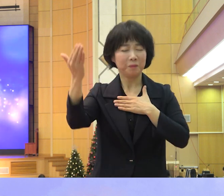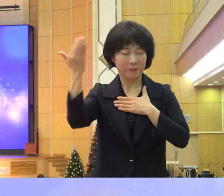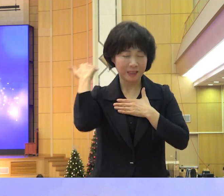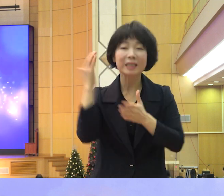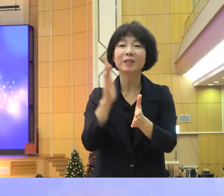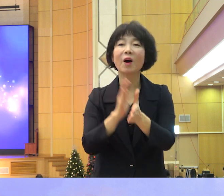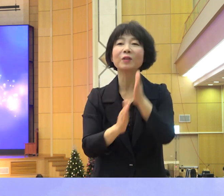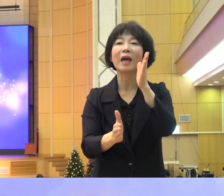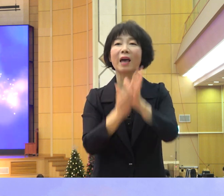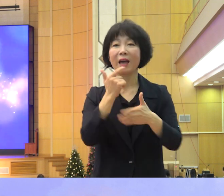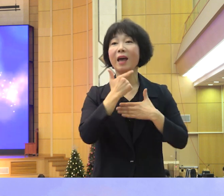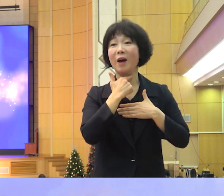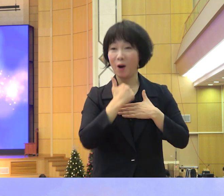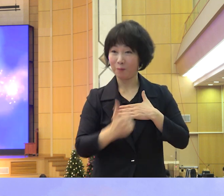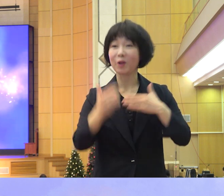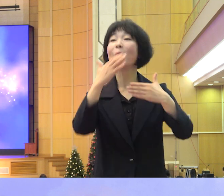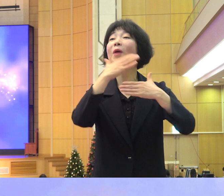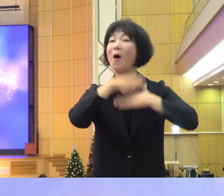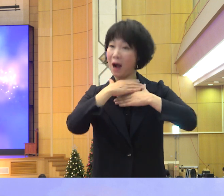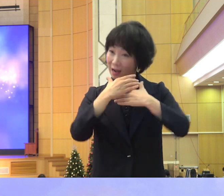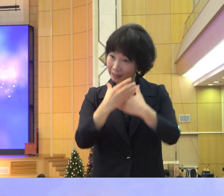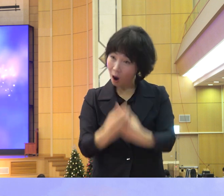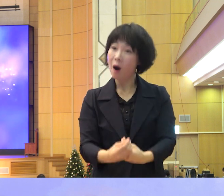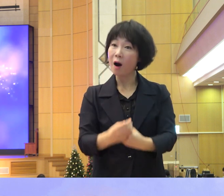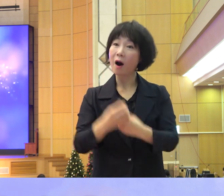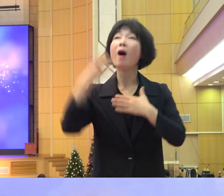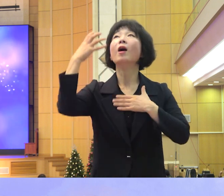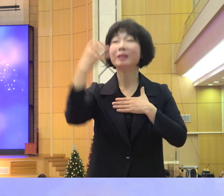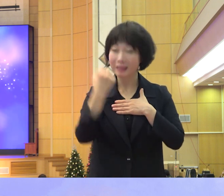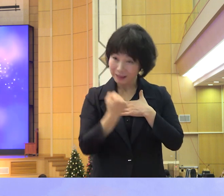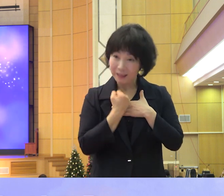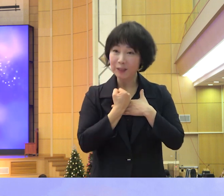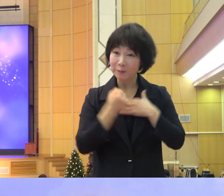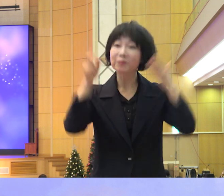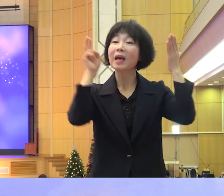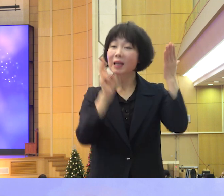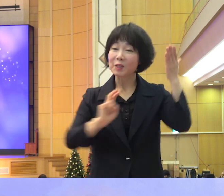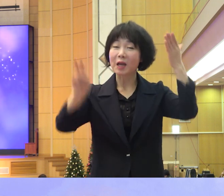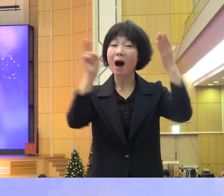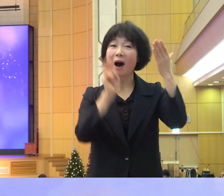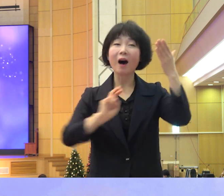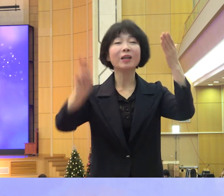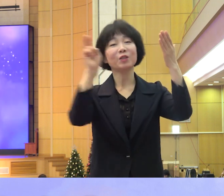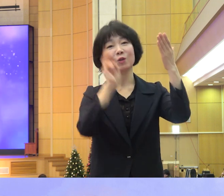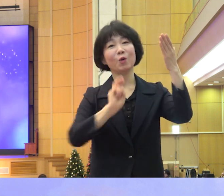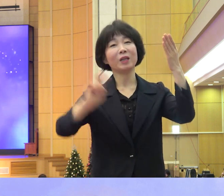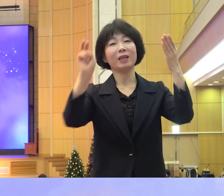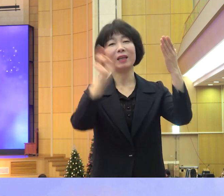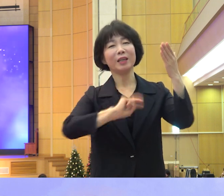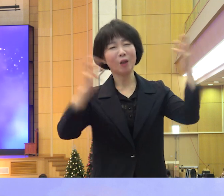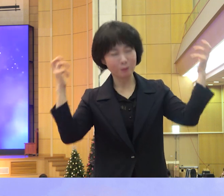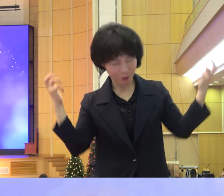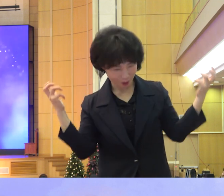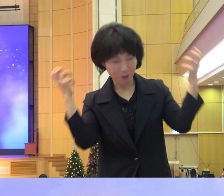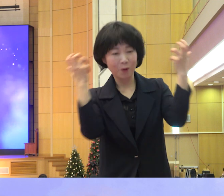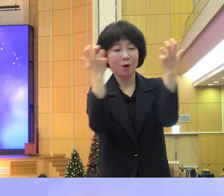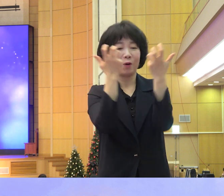넘쳐요. 이전에 없던 평안을 얻으니